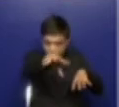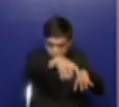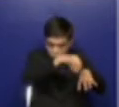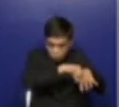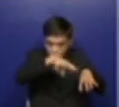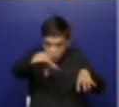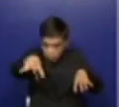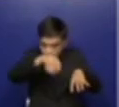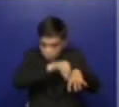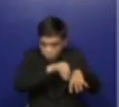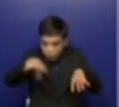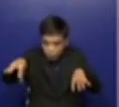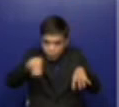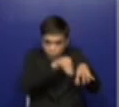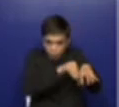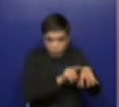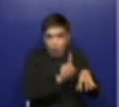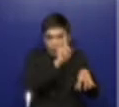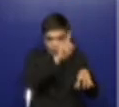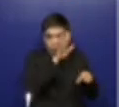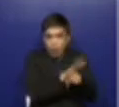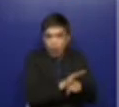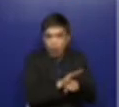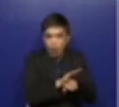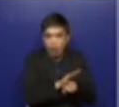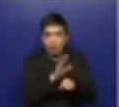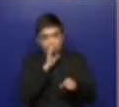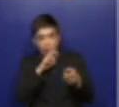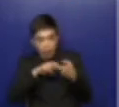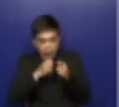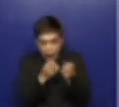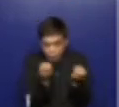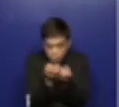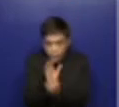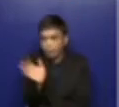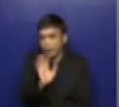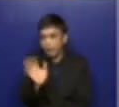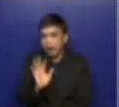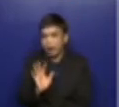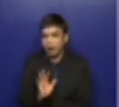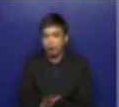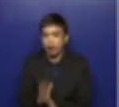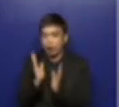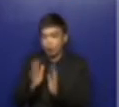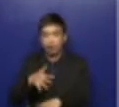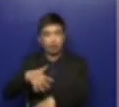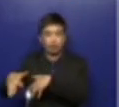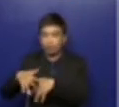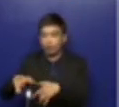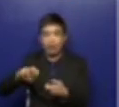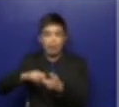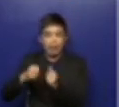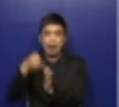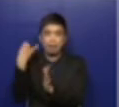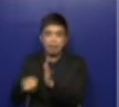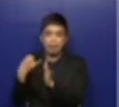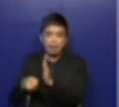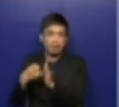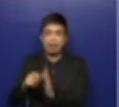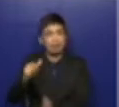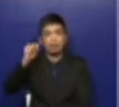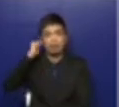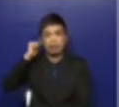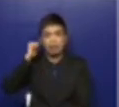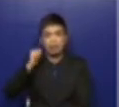ที่ดินนี่แล้วมันจะไม่ขัดแย้งกันอะไรมาตราโน่นนี้นั่นพี่น้องยังบุกรุกอยู่เหมือนเดิมถ้าทำแบบนี้ท่